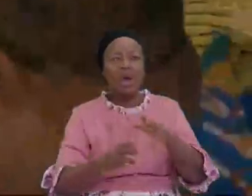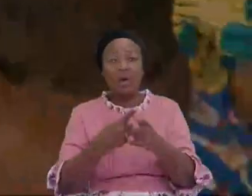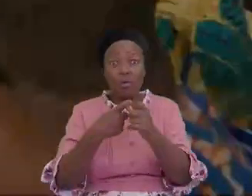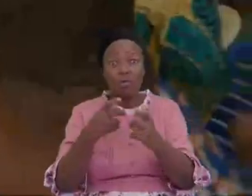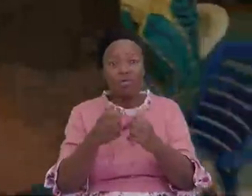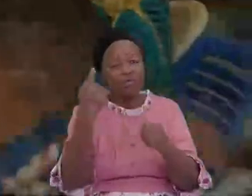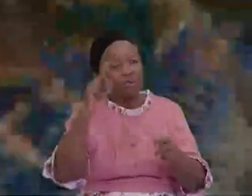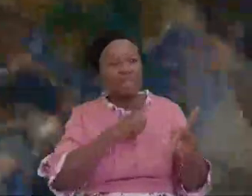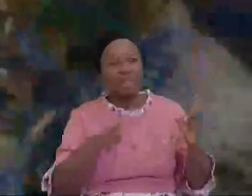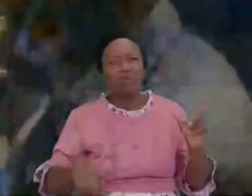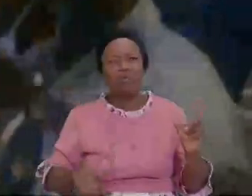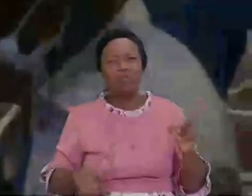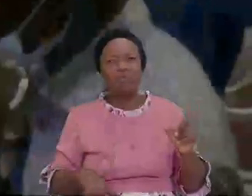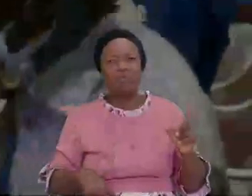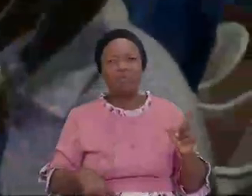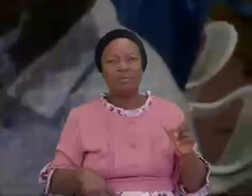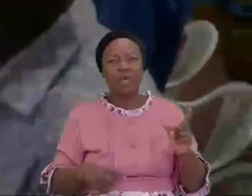Lève-toi et coupe pour le Seigneur.